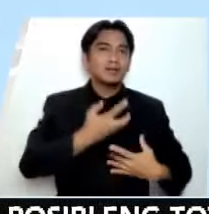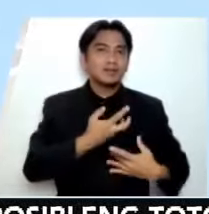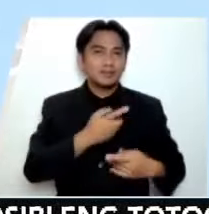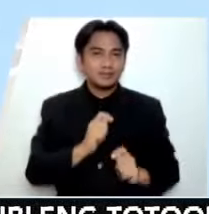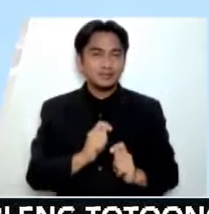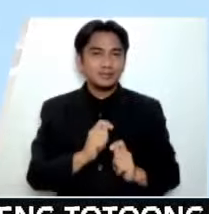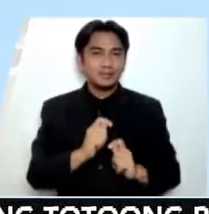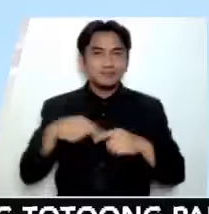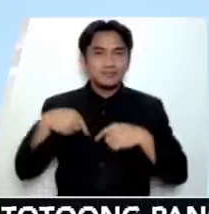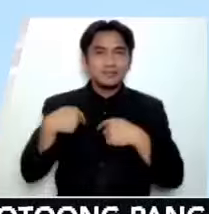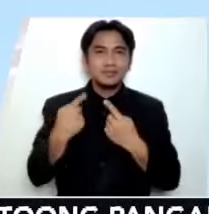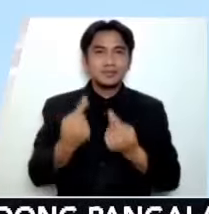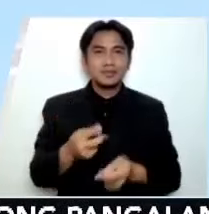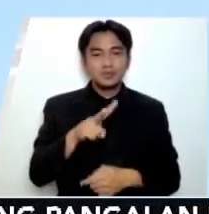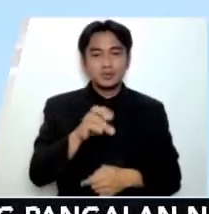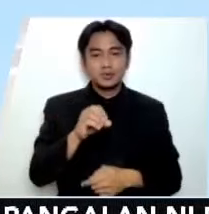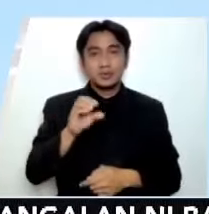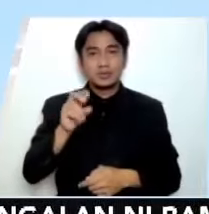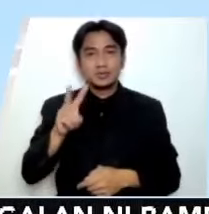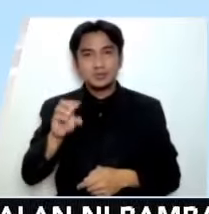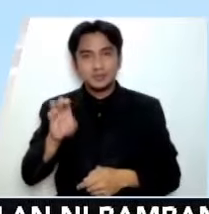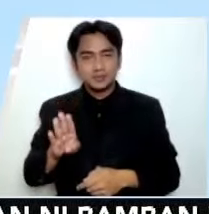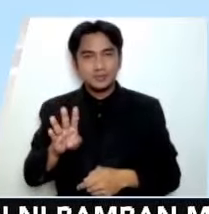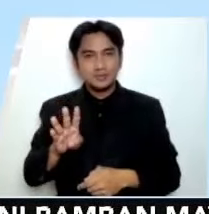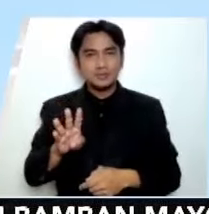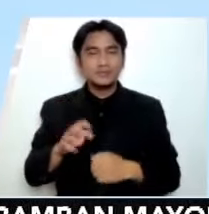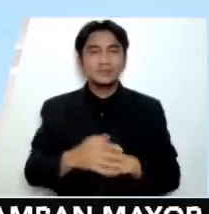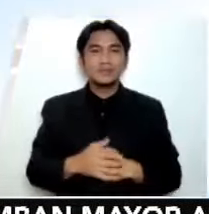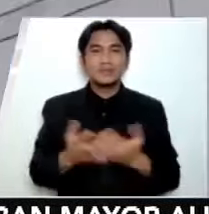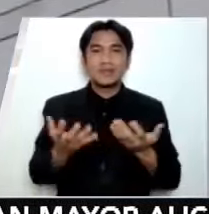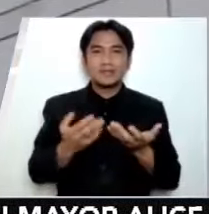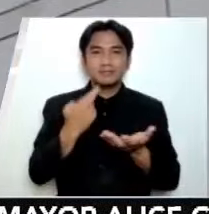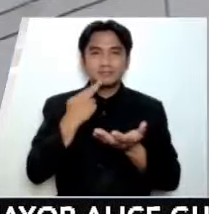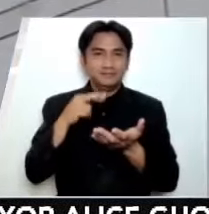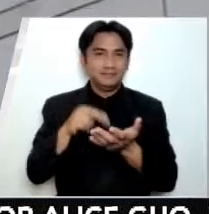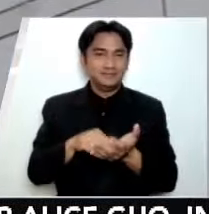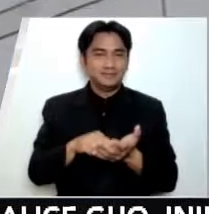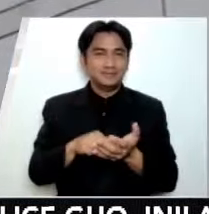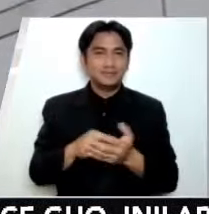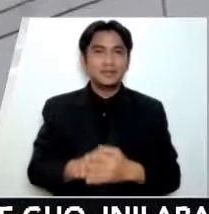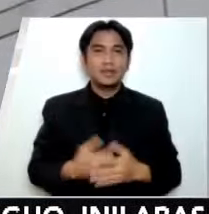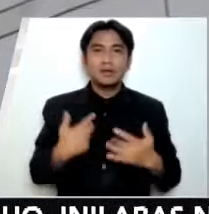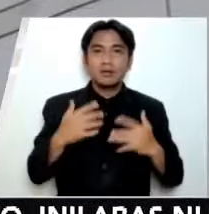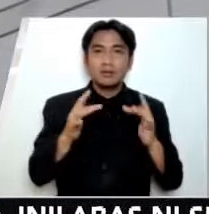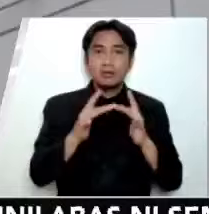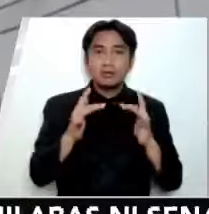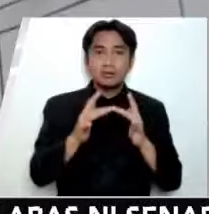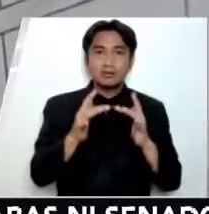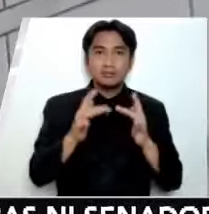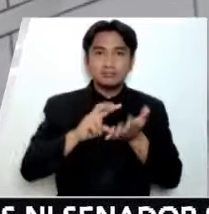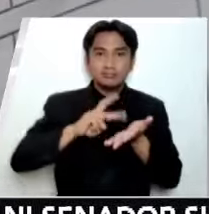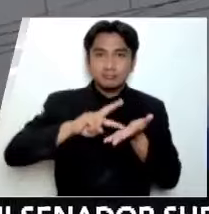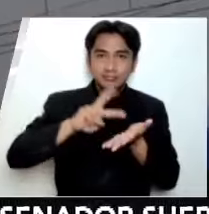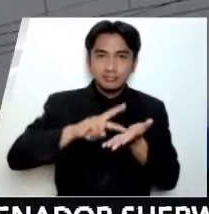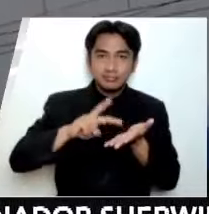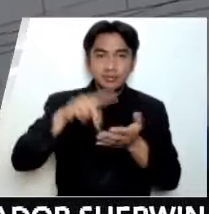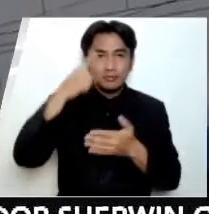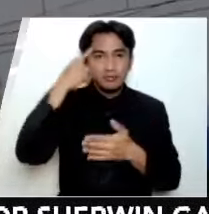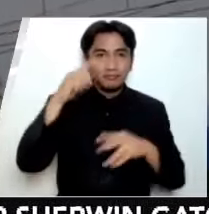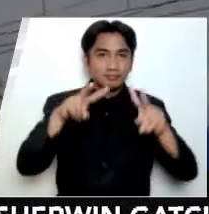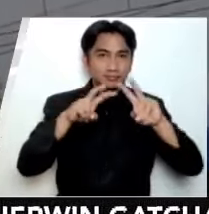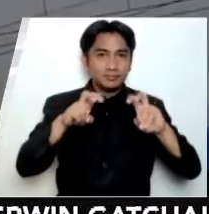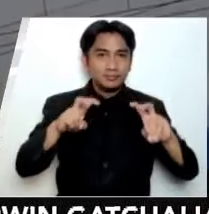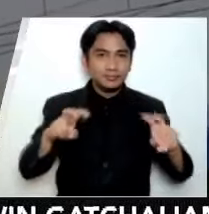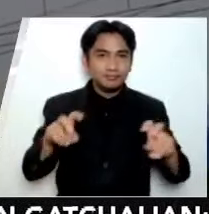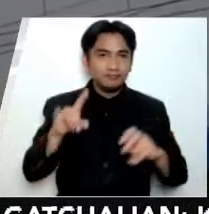2024 Digital News Report ng Reuters Institute. Sa online survey ng Reuters Institute for the Study of Journalism,